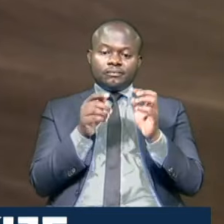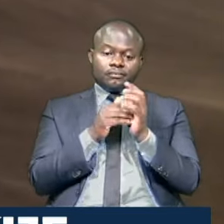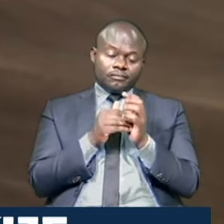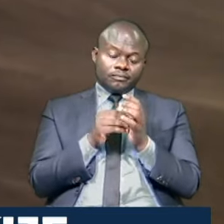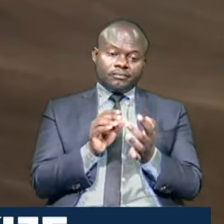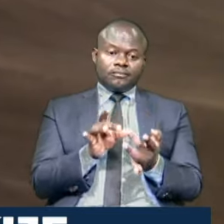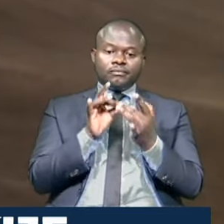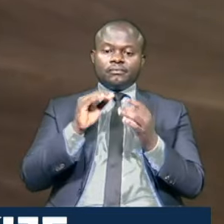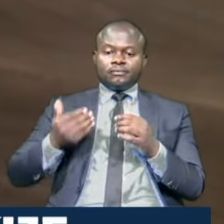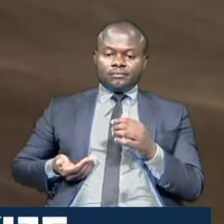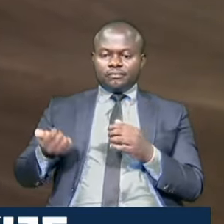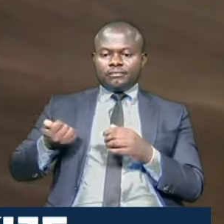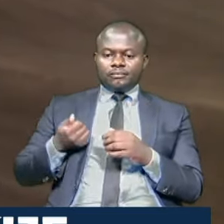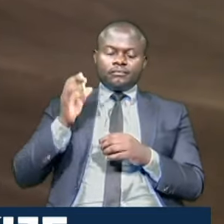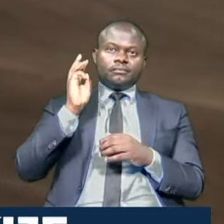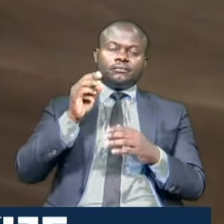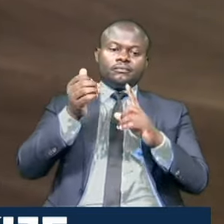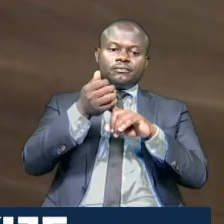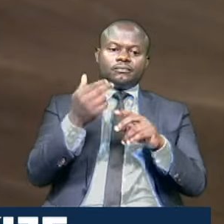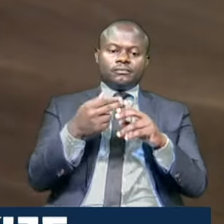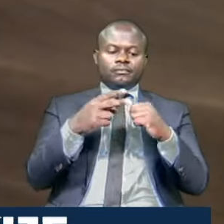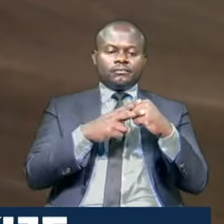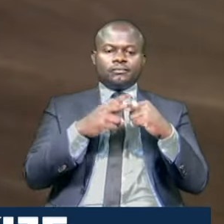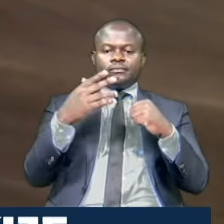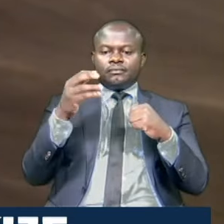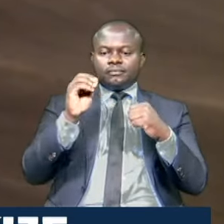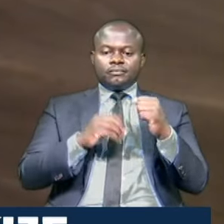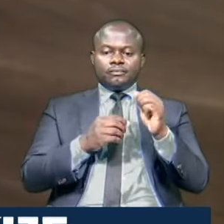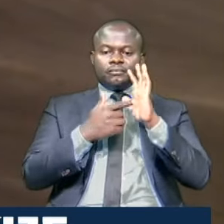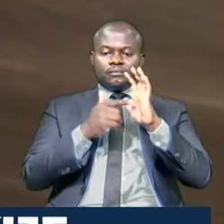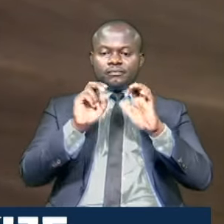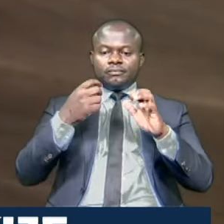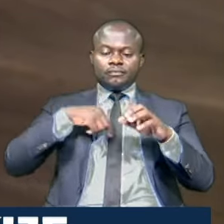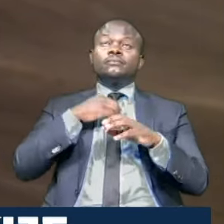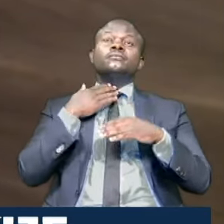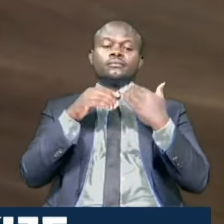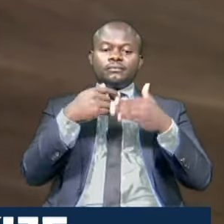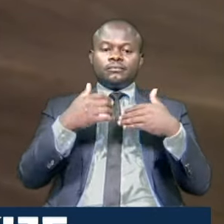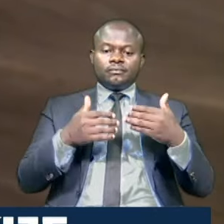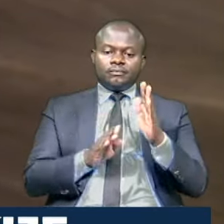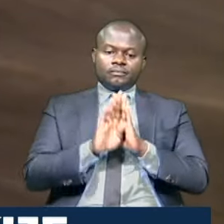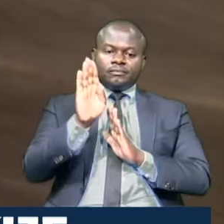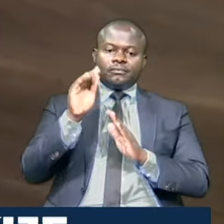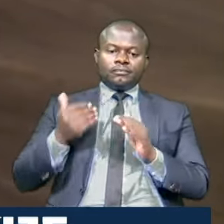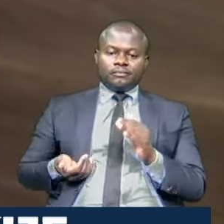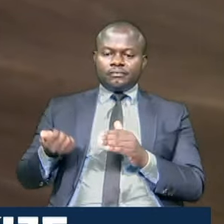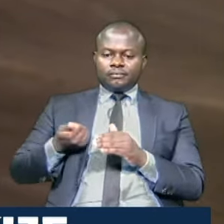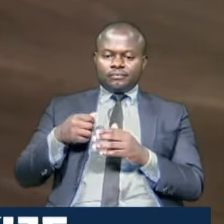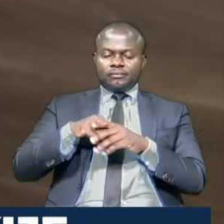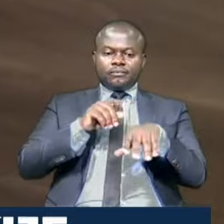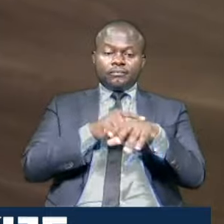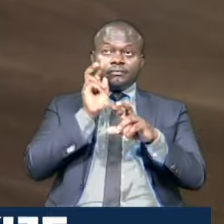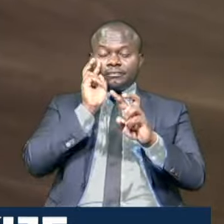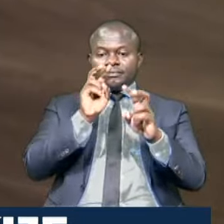mwihariko no ku bari n'abategarugori bizagera kuri 75%. Yerekana ko dushaka no gukomeza guteza imbere n'abari n'abategarugori mu gihe